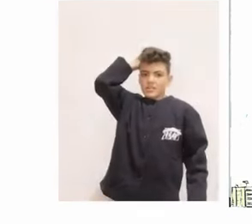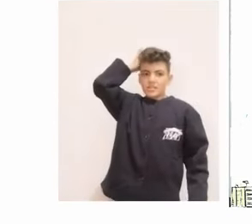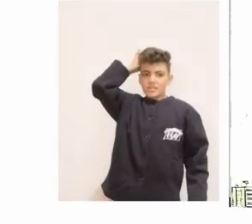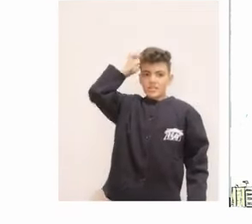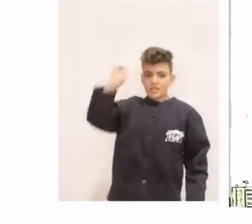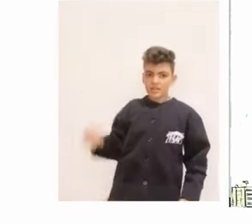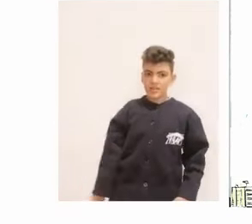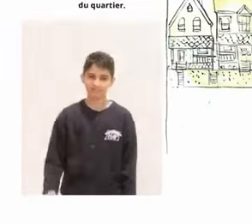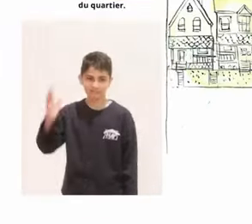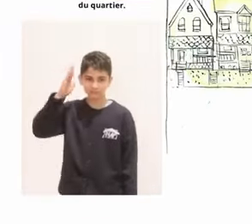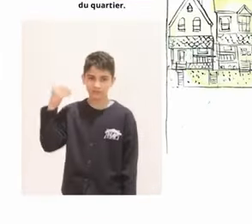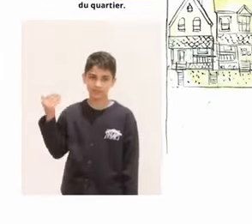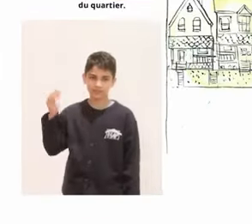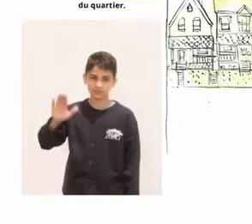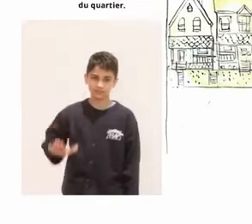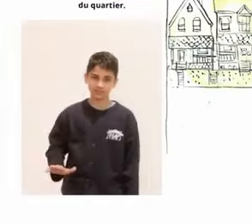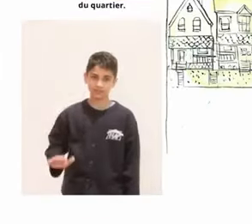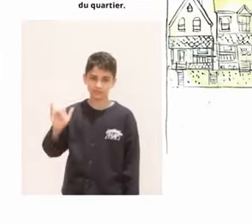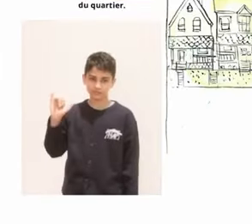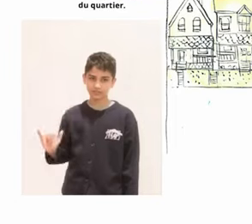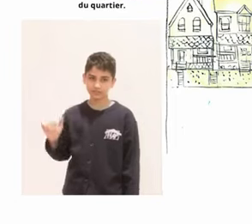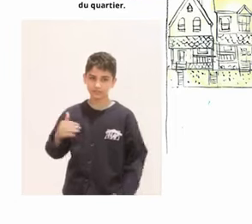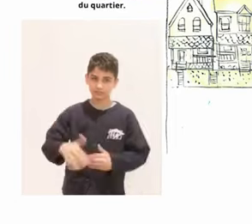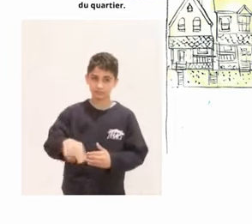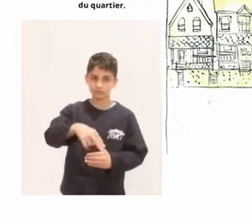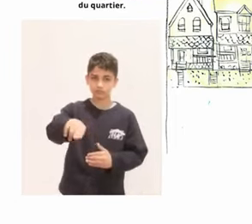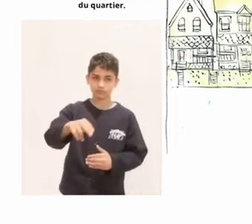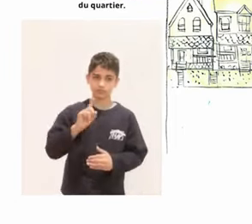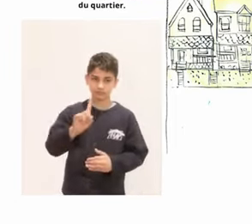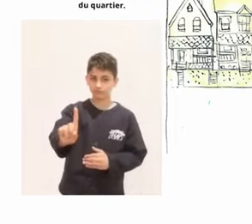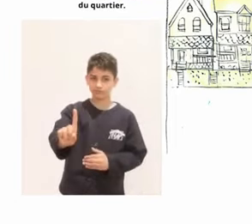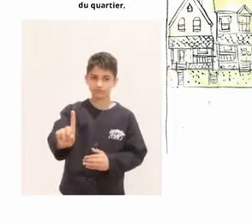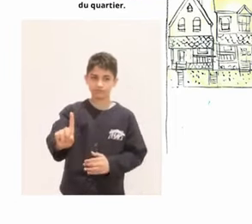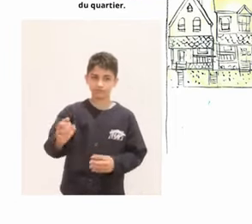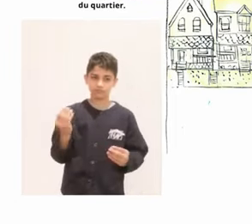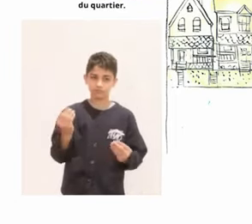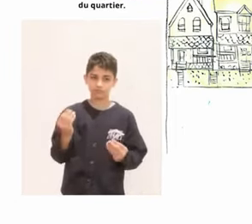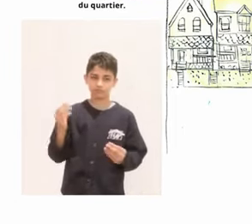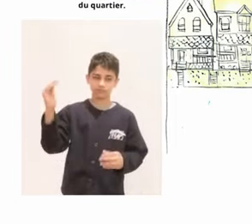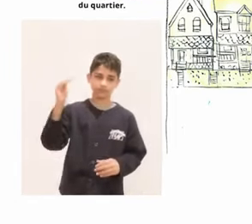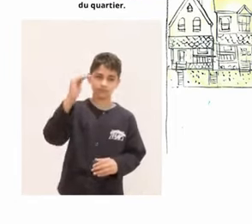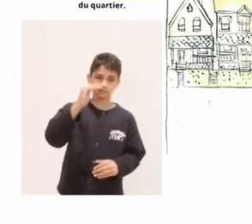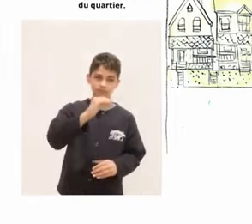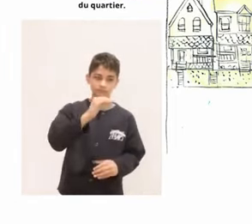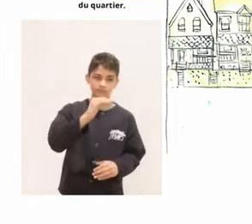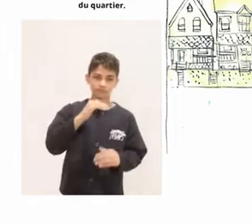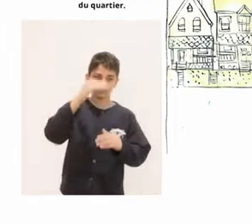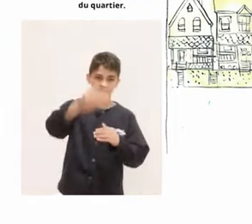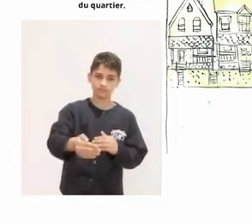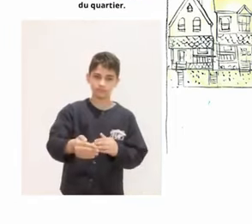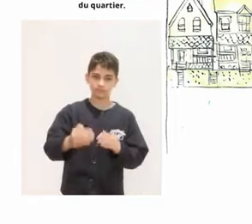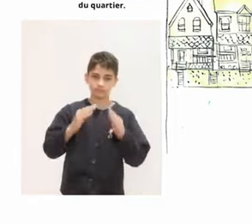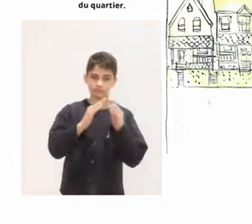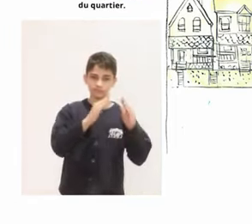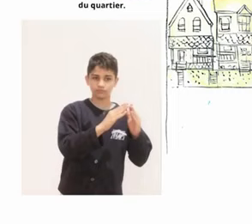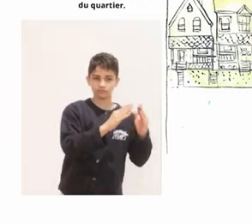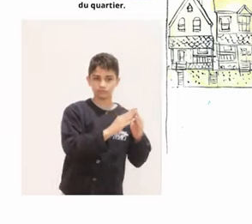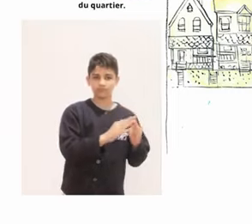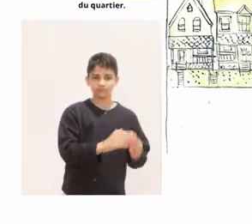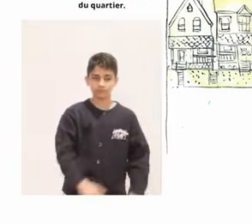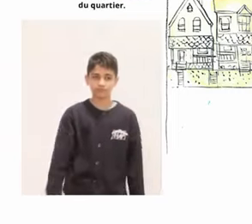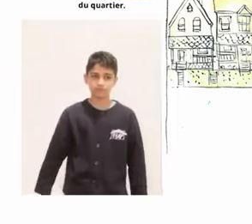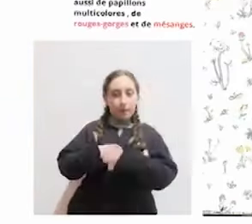cheveux noirs. La petite fille au manteau rouge continue sa promenade toute seule, en passant devant les maisons